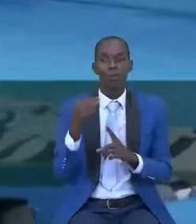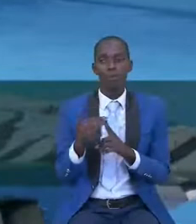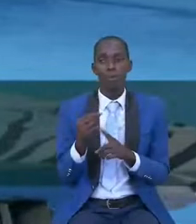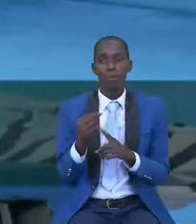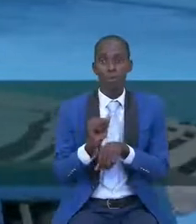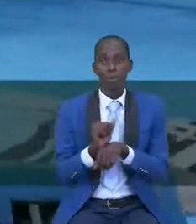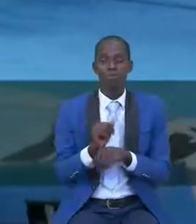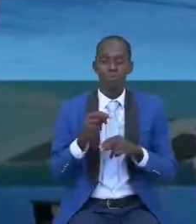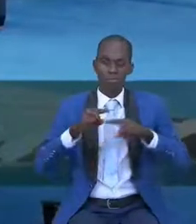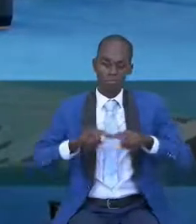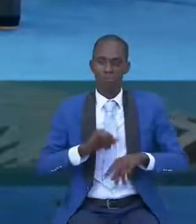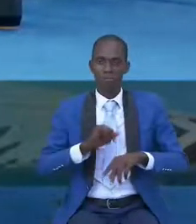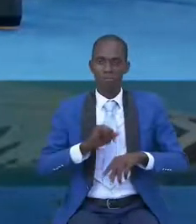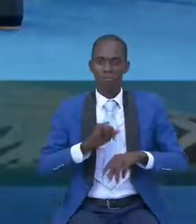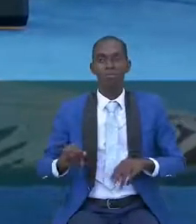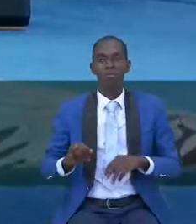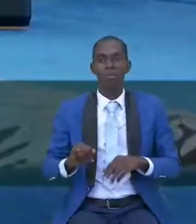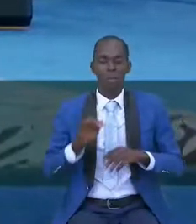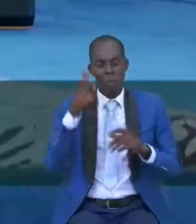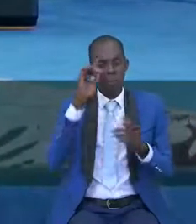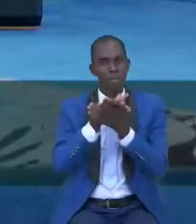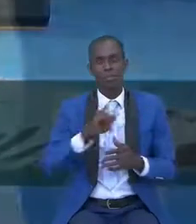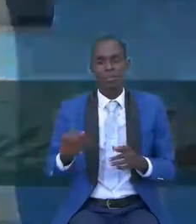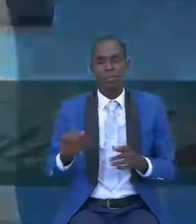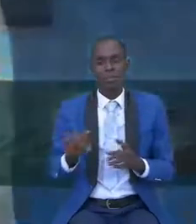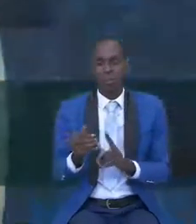suffisance de ses œuvres.